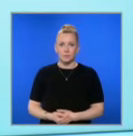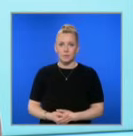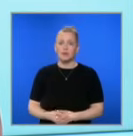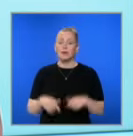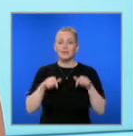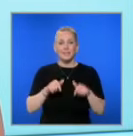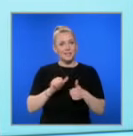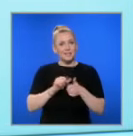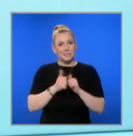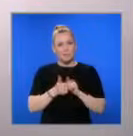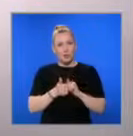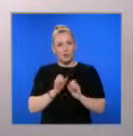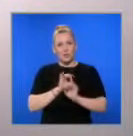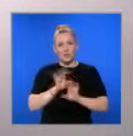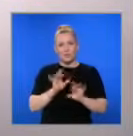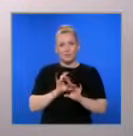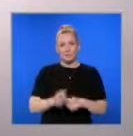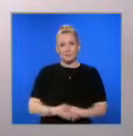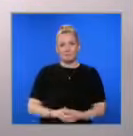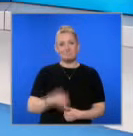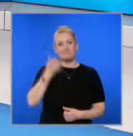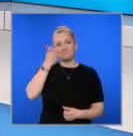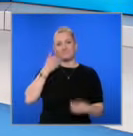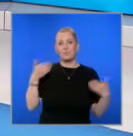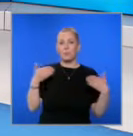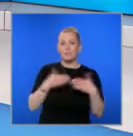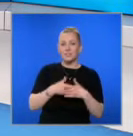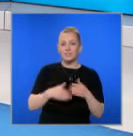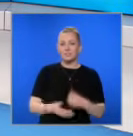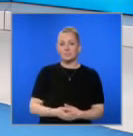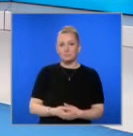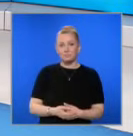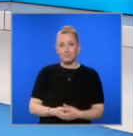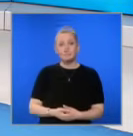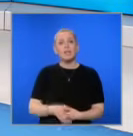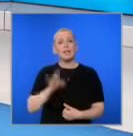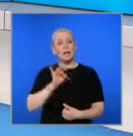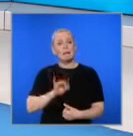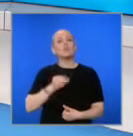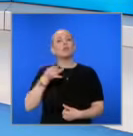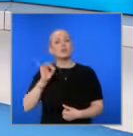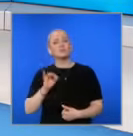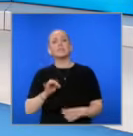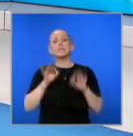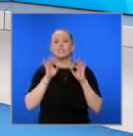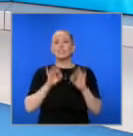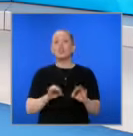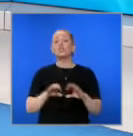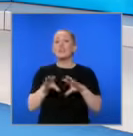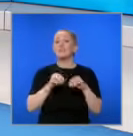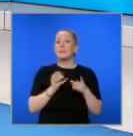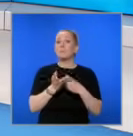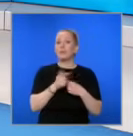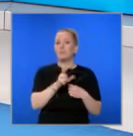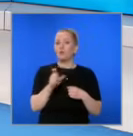Ред на спортните новини, Силя Ненев, здравей. Добър вечер, Поли. Рами Килан е бил сигурен, че ще вземе квота за игрите това лято, а загубата на